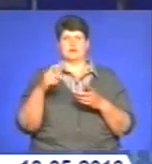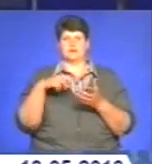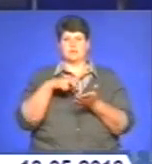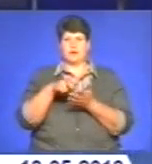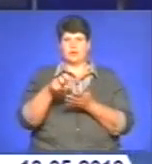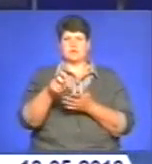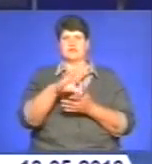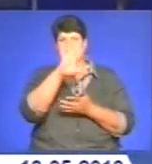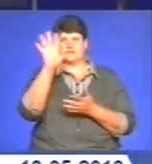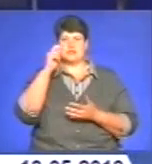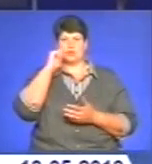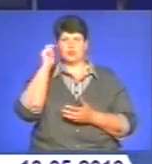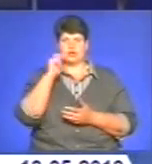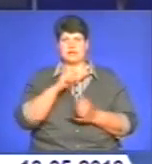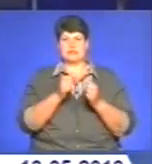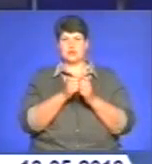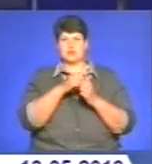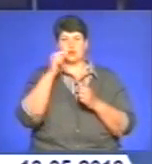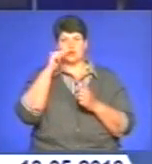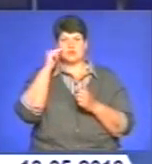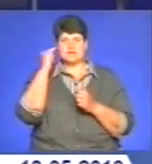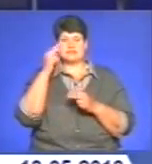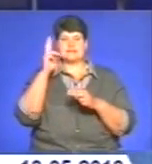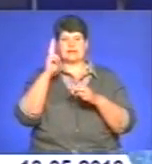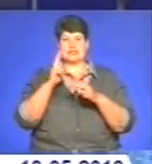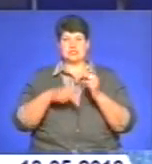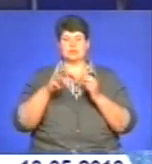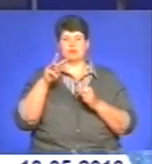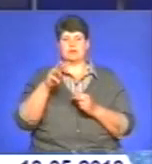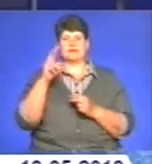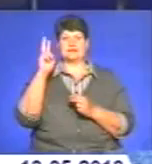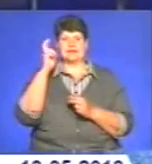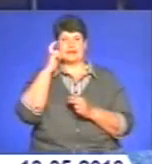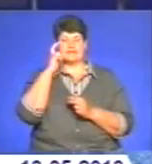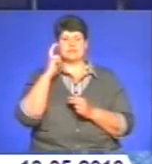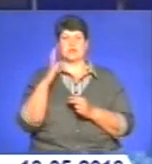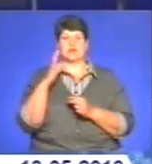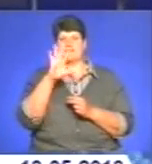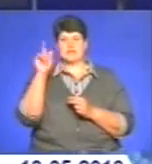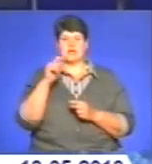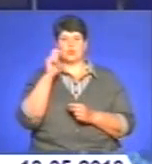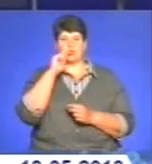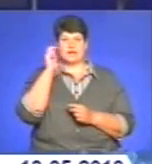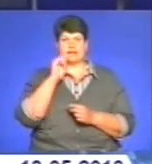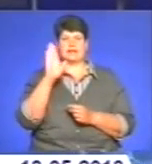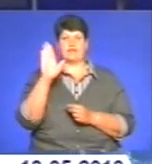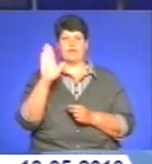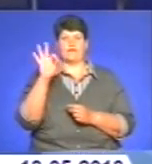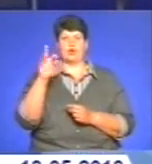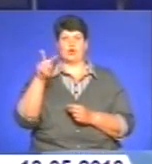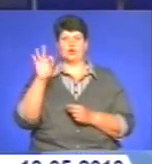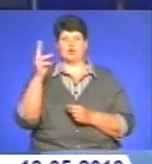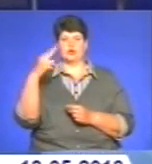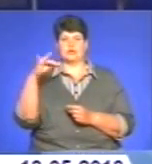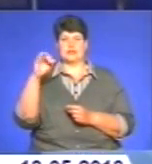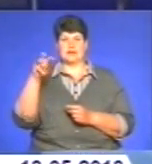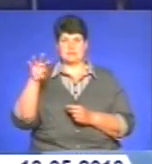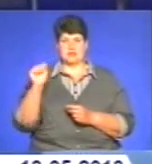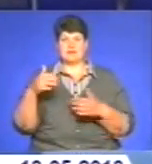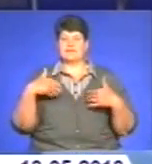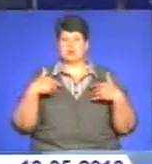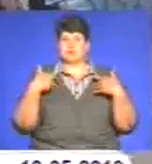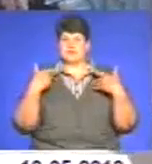сусідньої Росії. Завершив літургію митрополит Київський і всієї України Володимир. Він звернувся до православних християн з вітальним